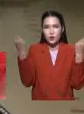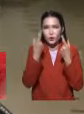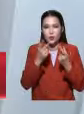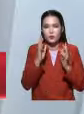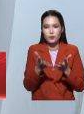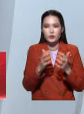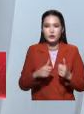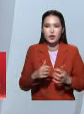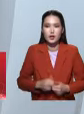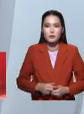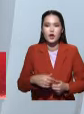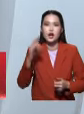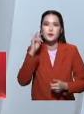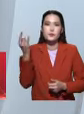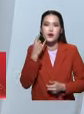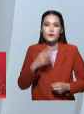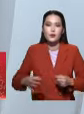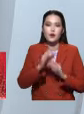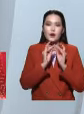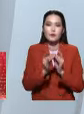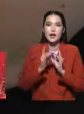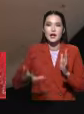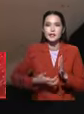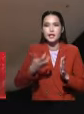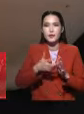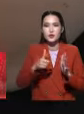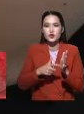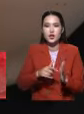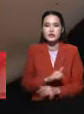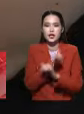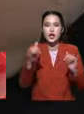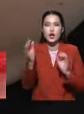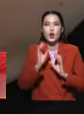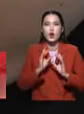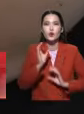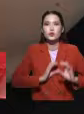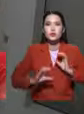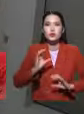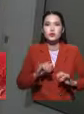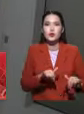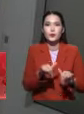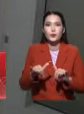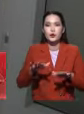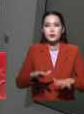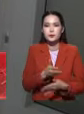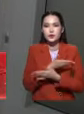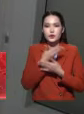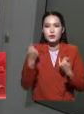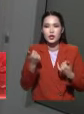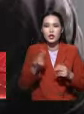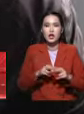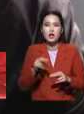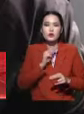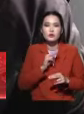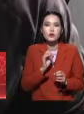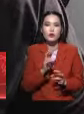жүгіндік. Павлодар облысында жатақхана тапшы, 700-ден астам студент барар жер таппай жүр. Ал дауға сот нүкте